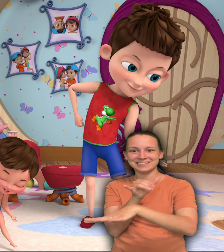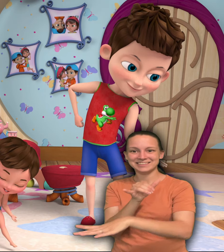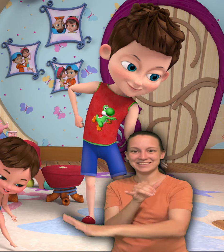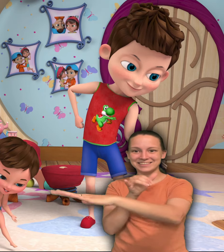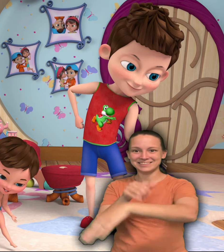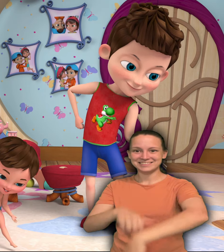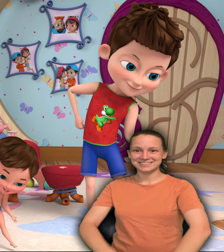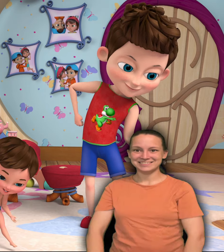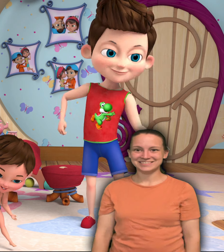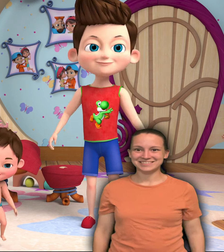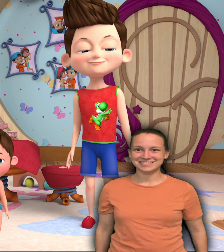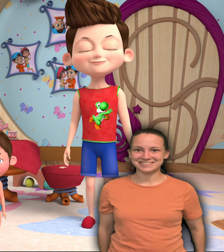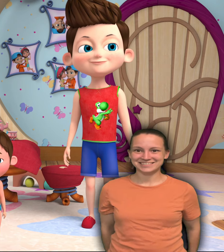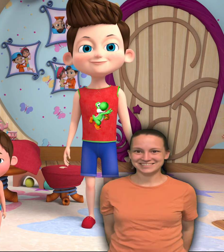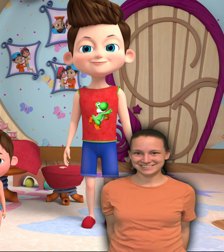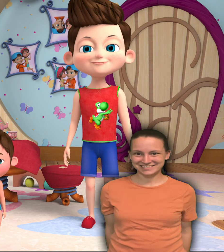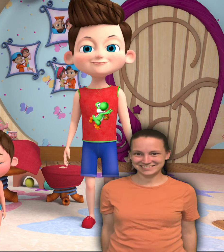で